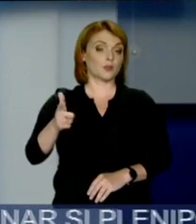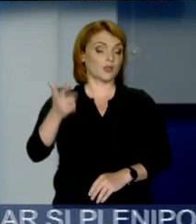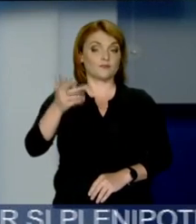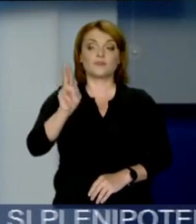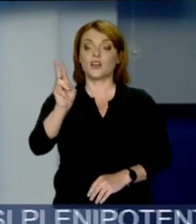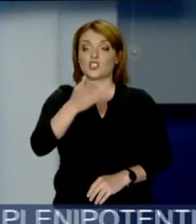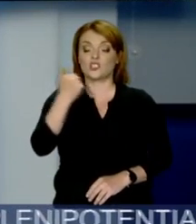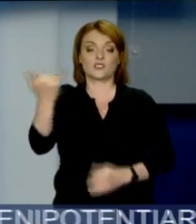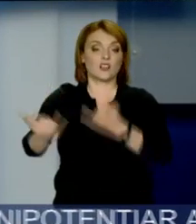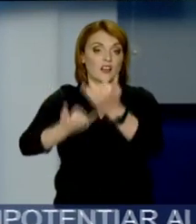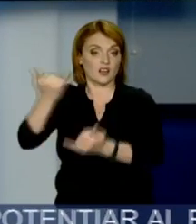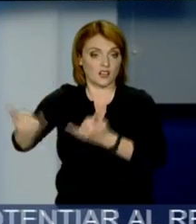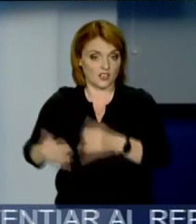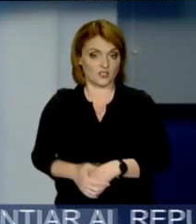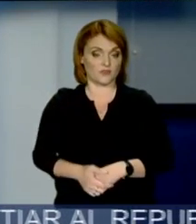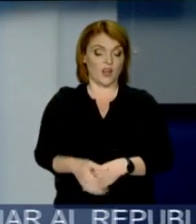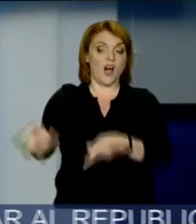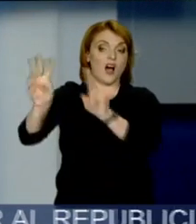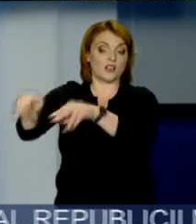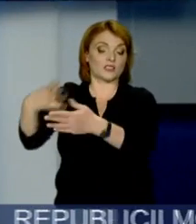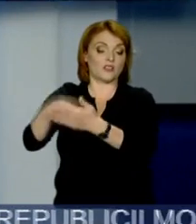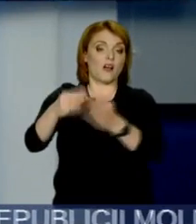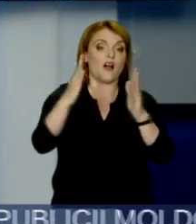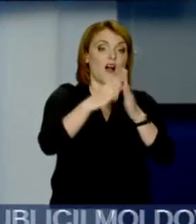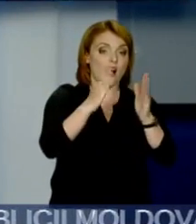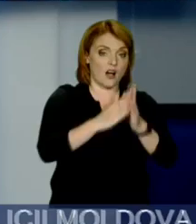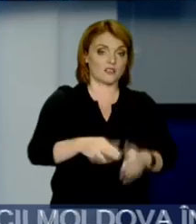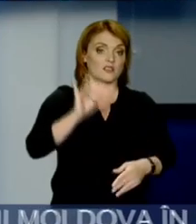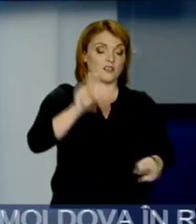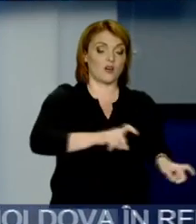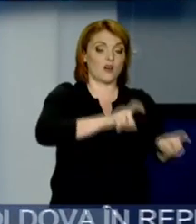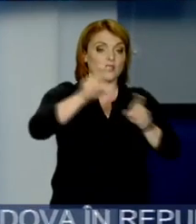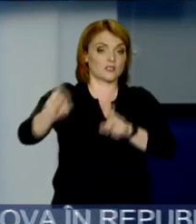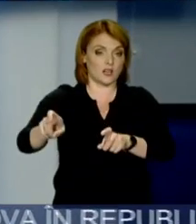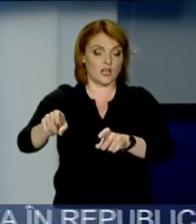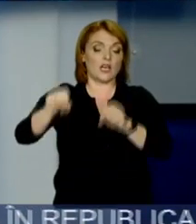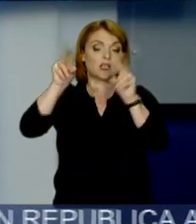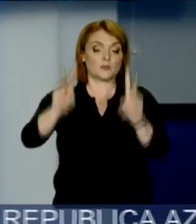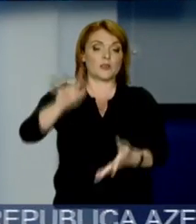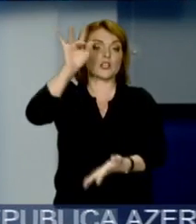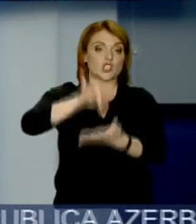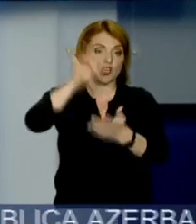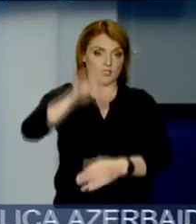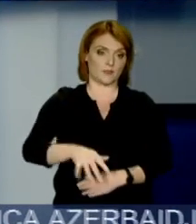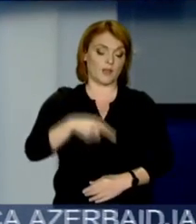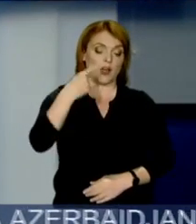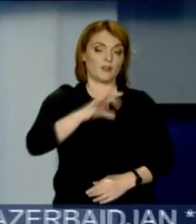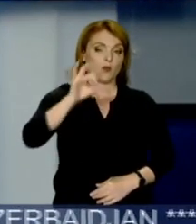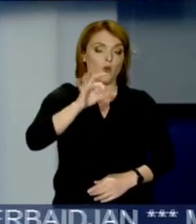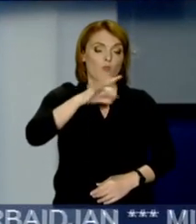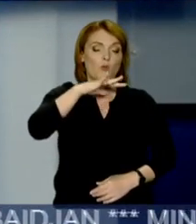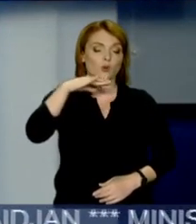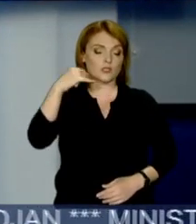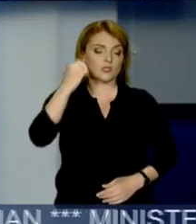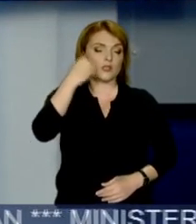Pentru că nu are cine să le poarte de grijă, și-au lăsat casele și s-au cazat în centre de plasament. Vorbim despre zeci de bătrâni din